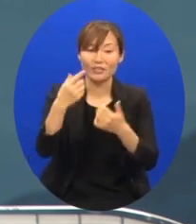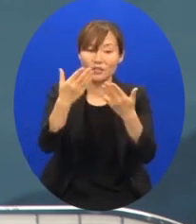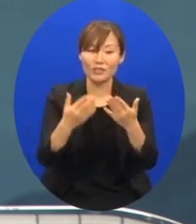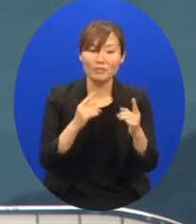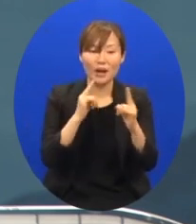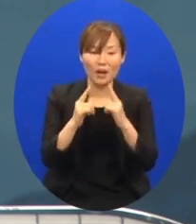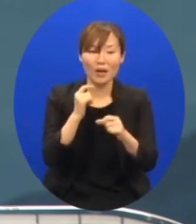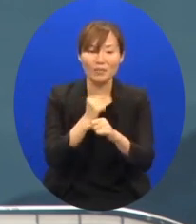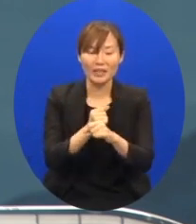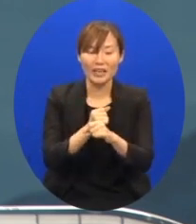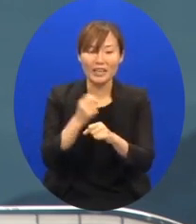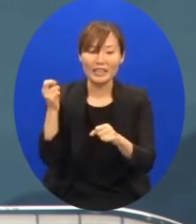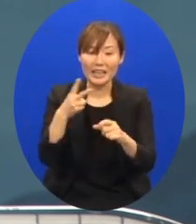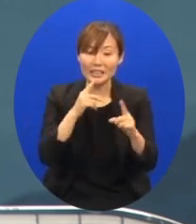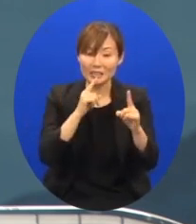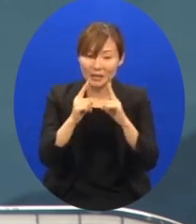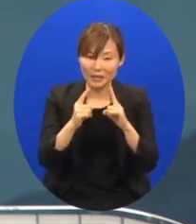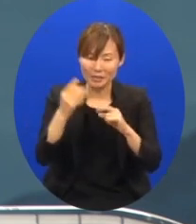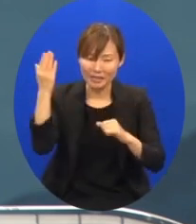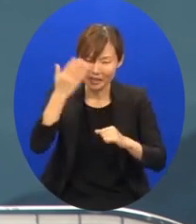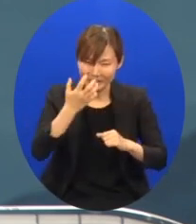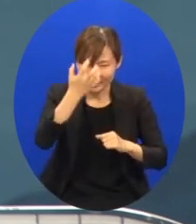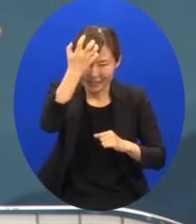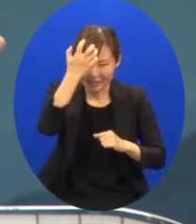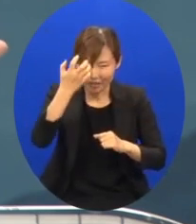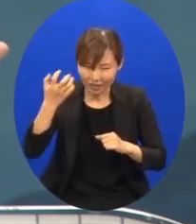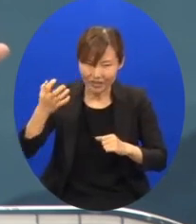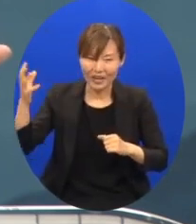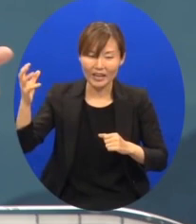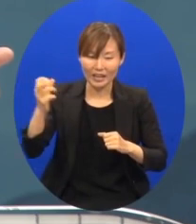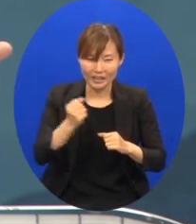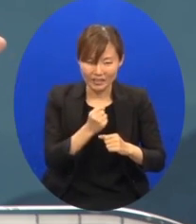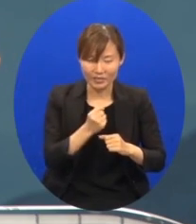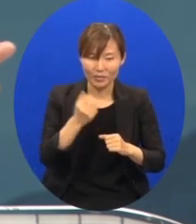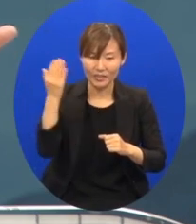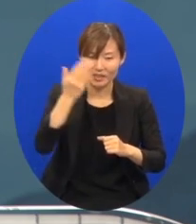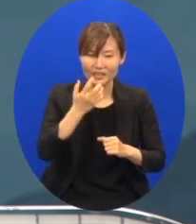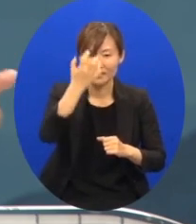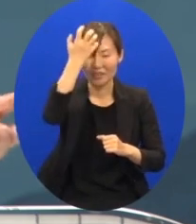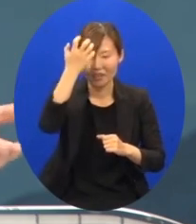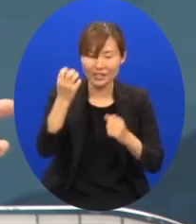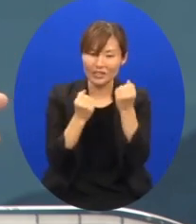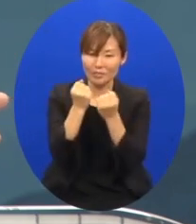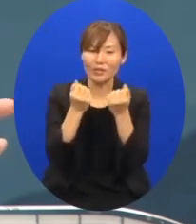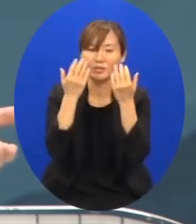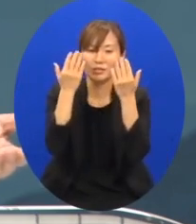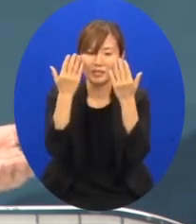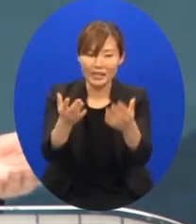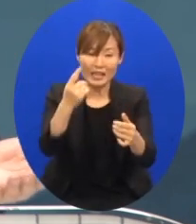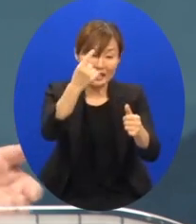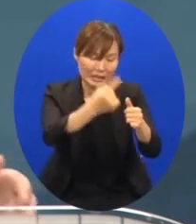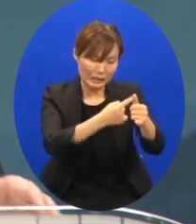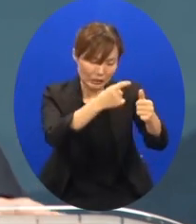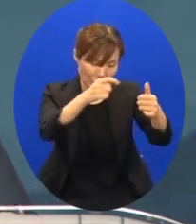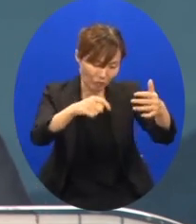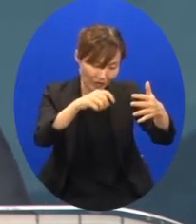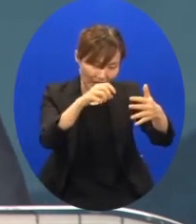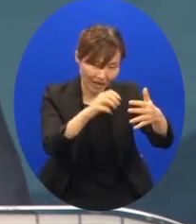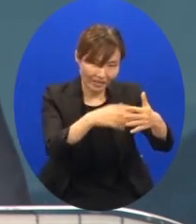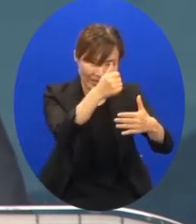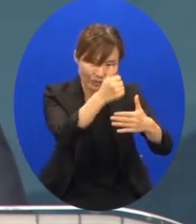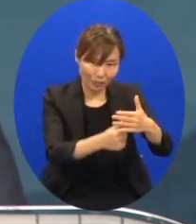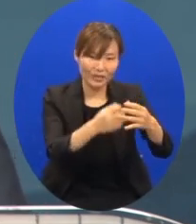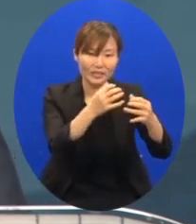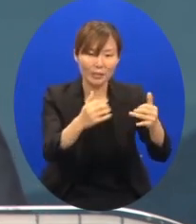신령한 것을 가지고 신령한 것을 설명하는 것입니다 그런 자연에 속한 사람은 하나님의 영에 속한